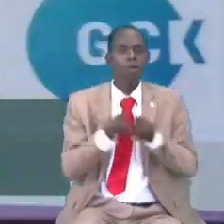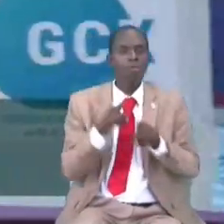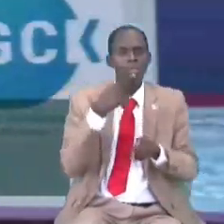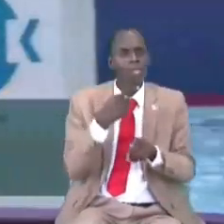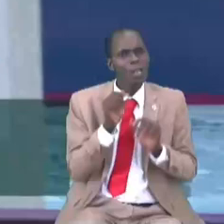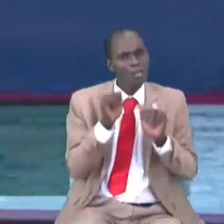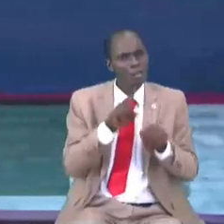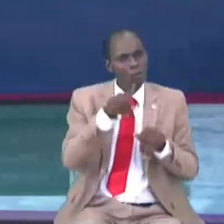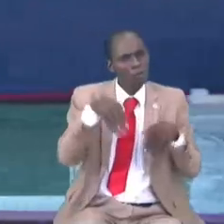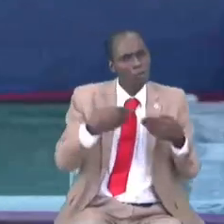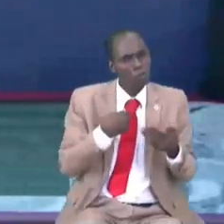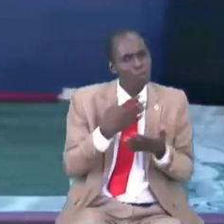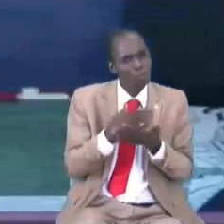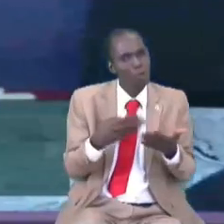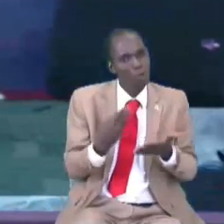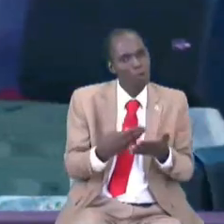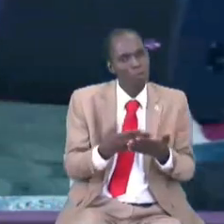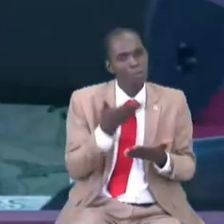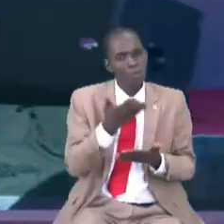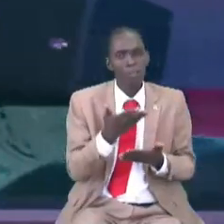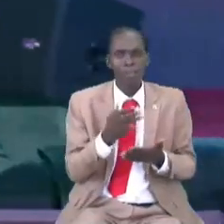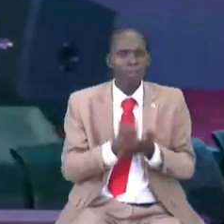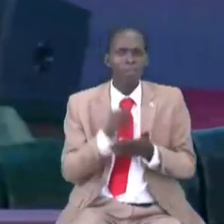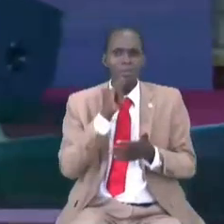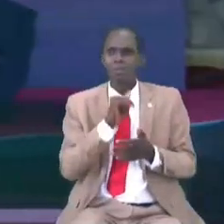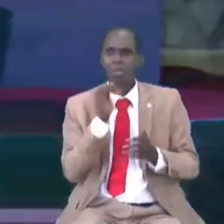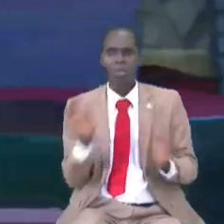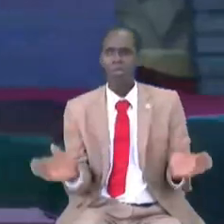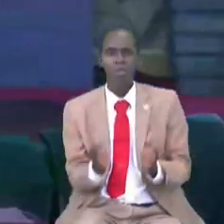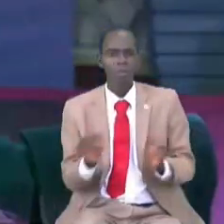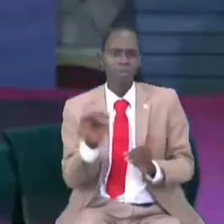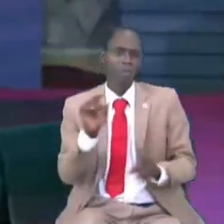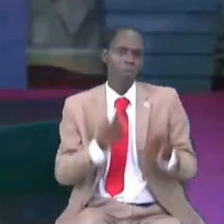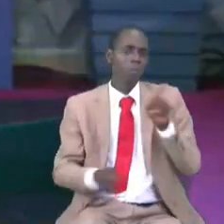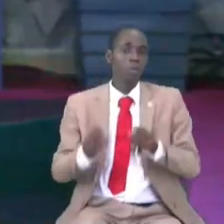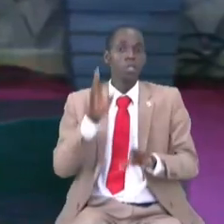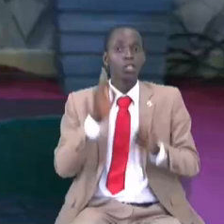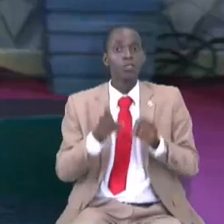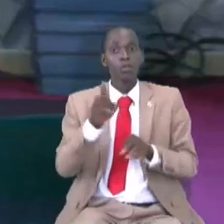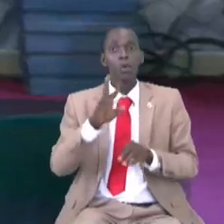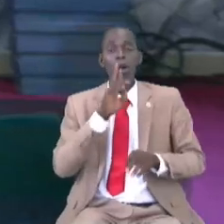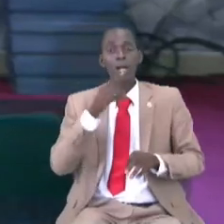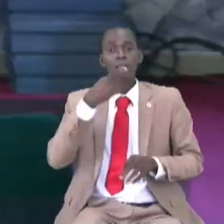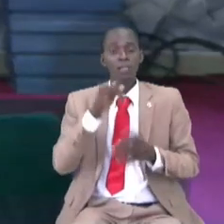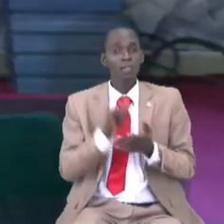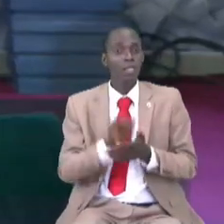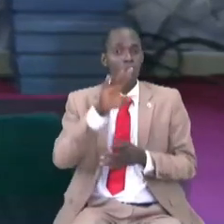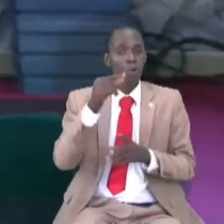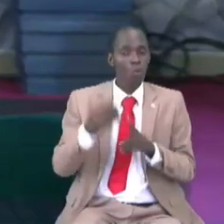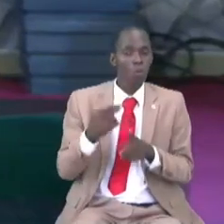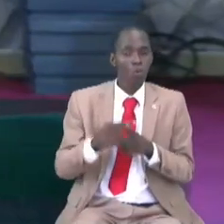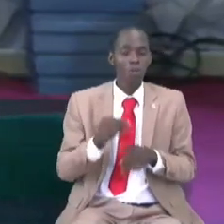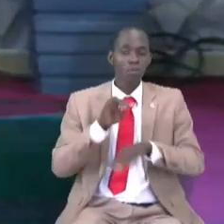n'est pas persuasif. Si tu dis, ah, que ton message est urgent. Si tu dis que ceux-là qui